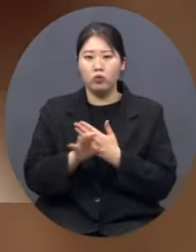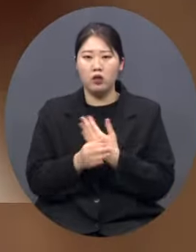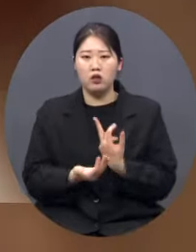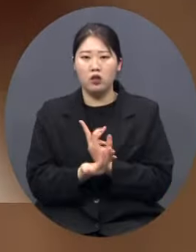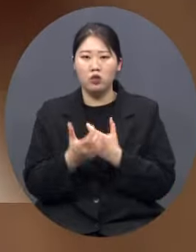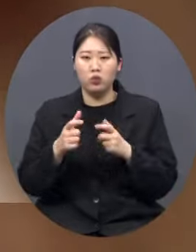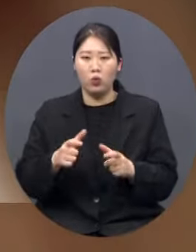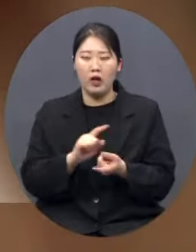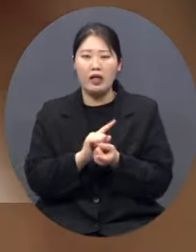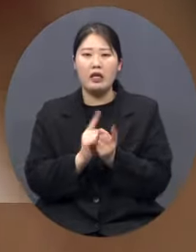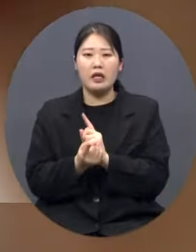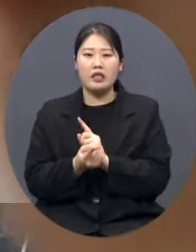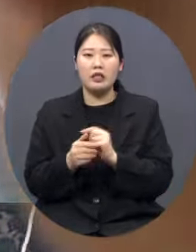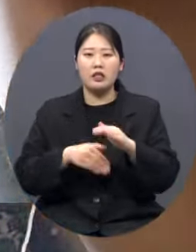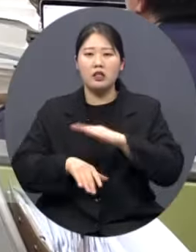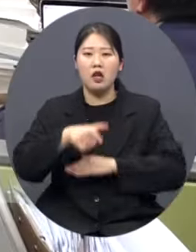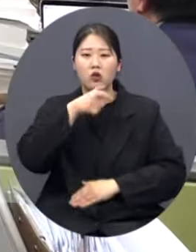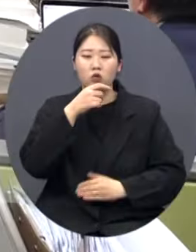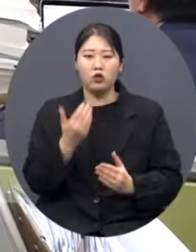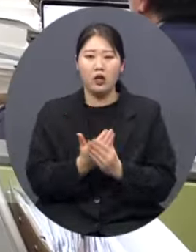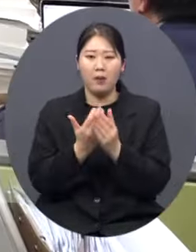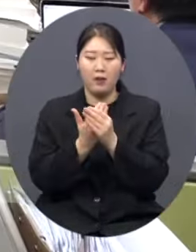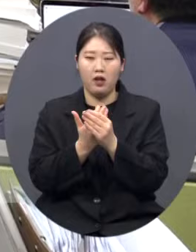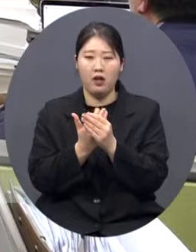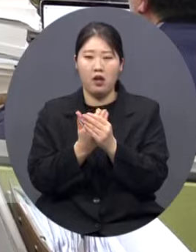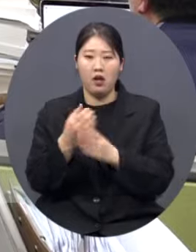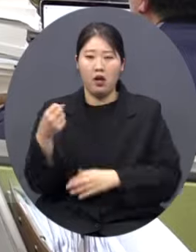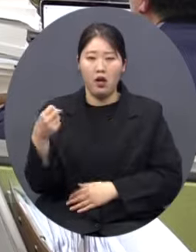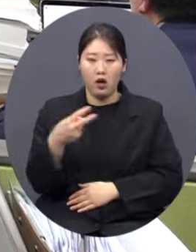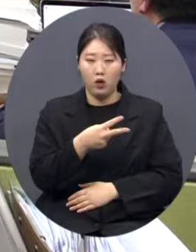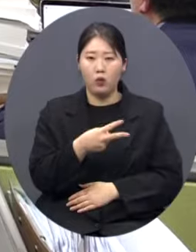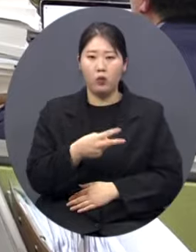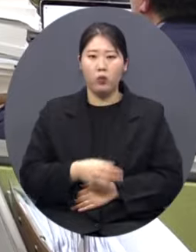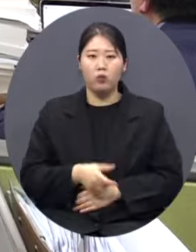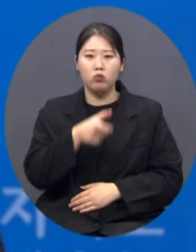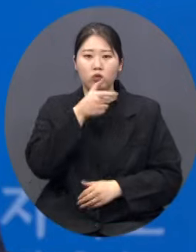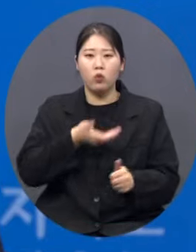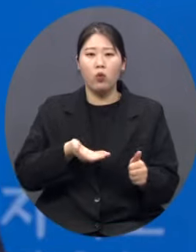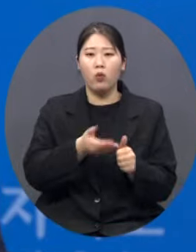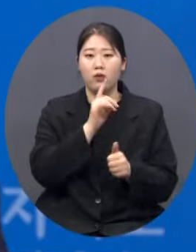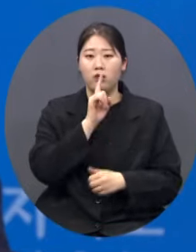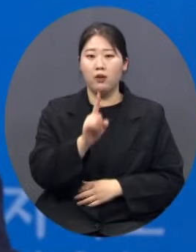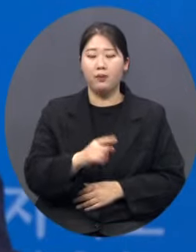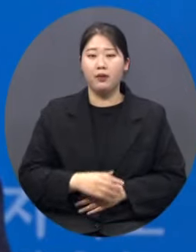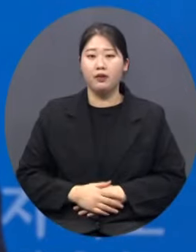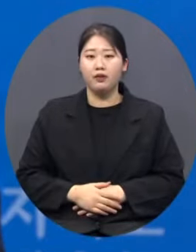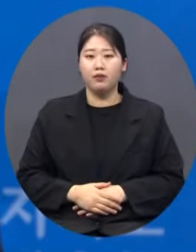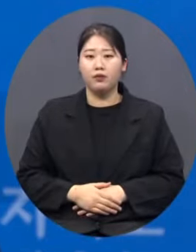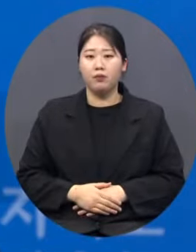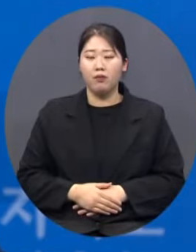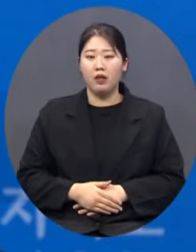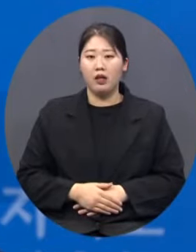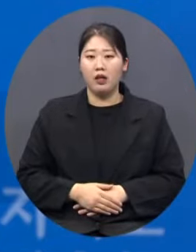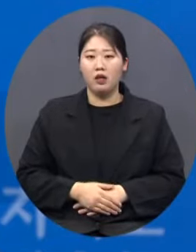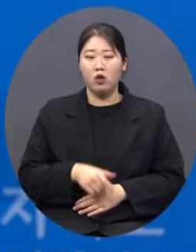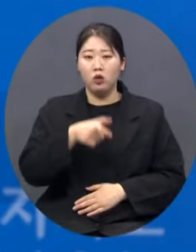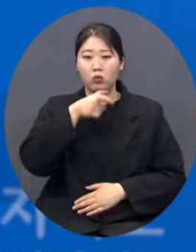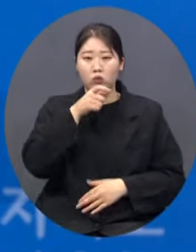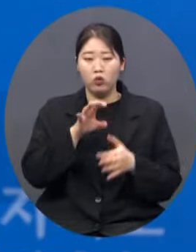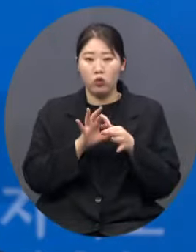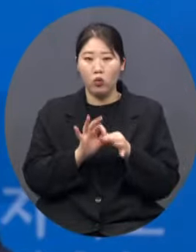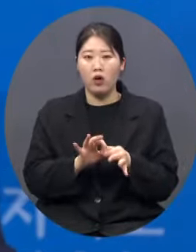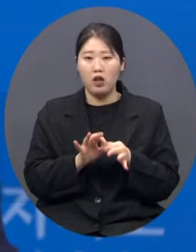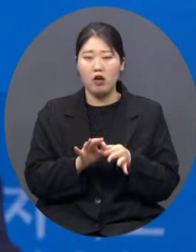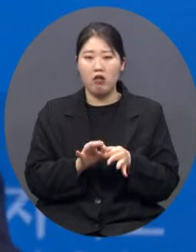지하수를 개발하는 방식 등으로 물도 공급해 주겠다고 밝습니다 시설확충이 필요한